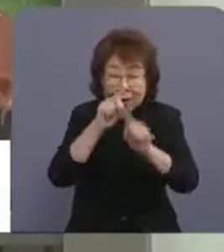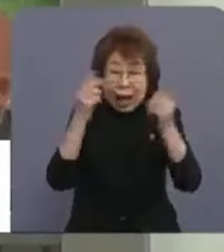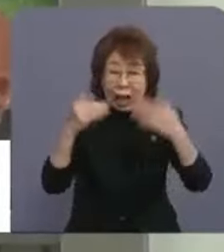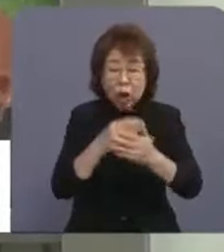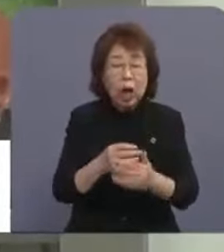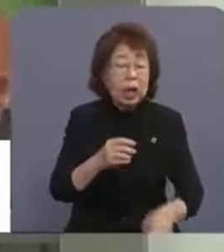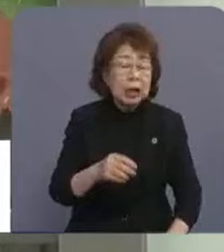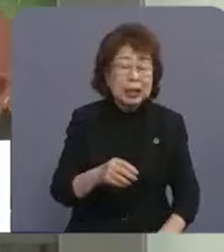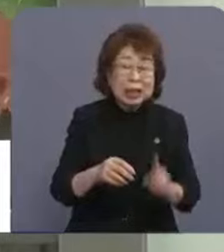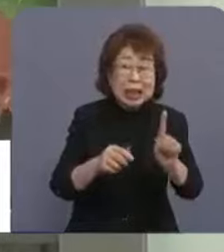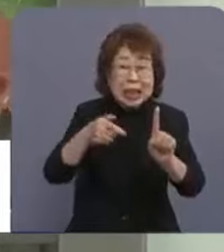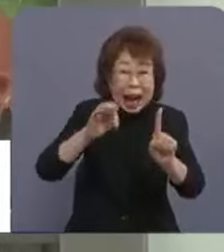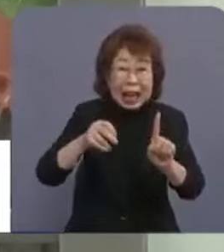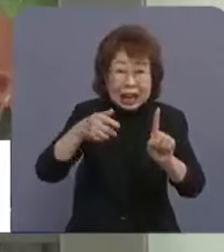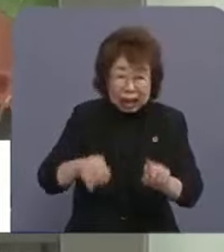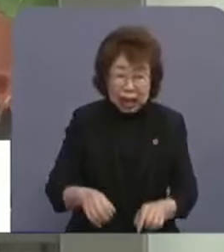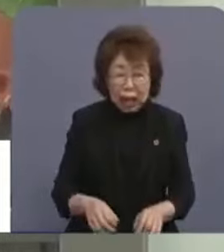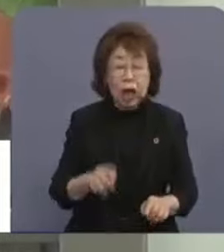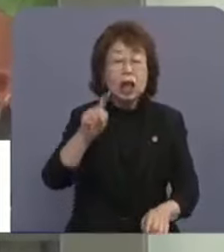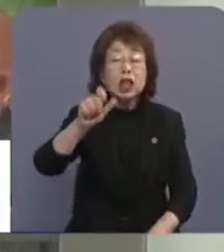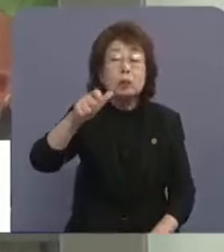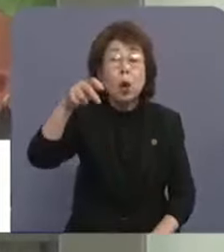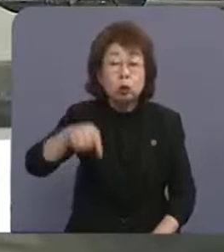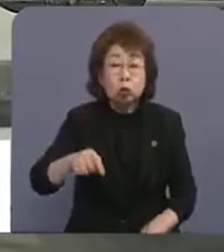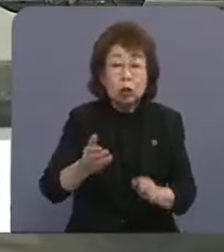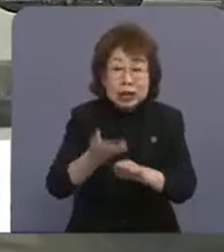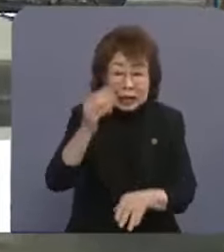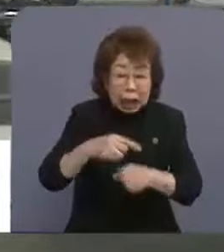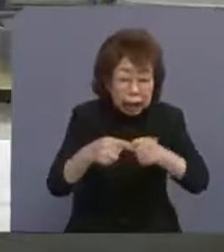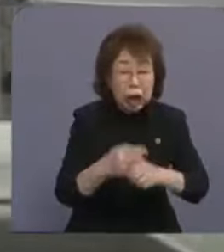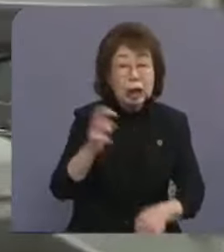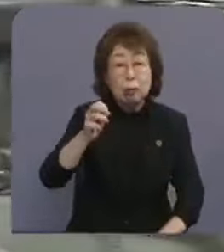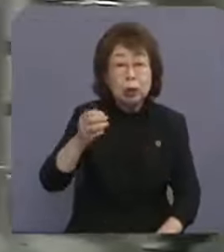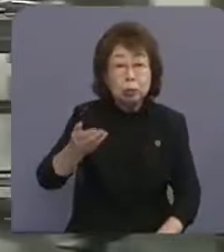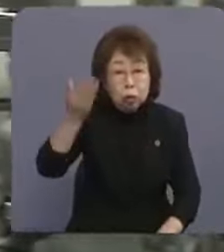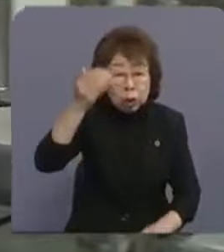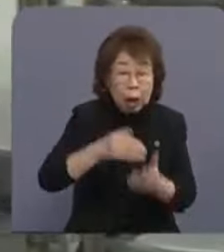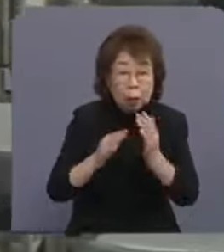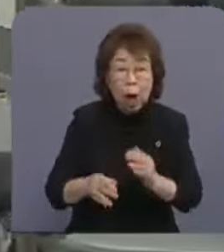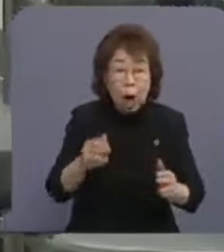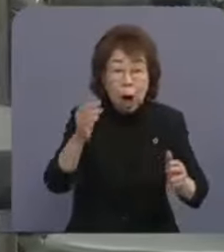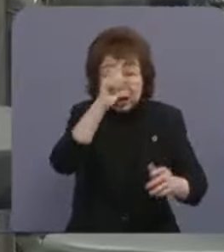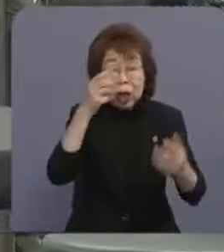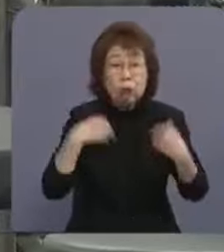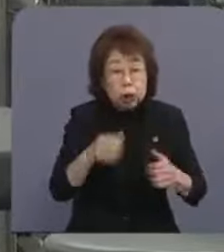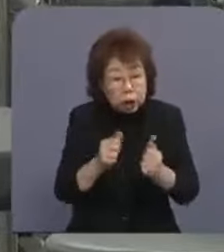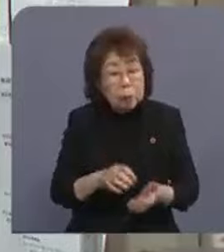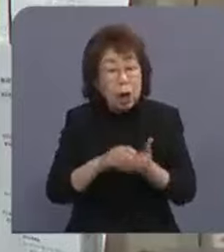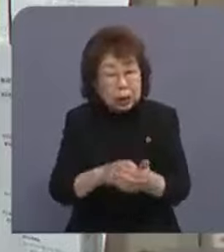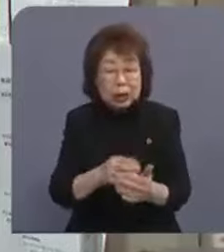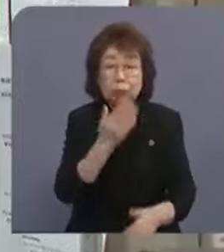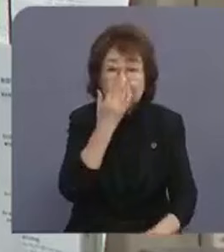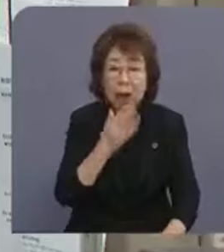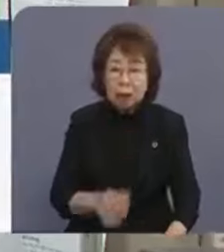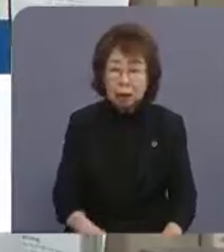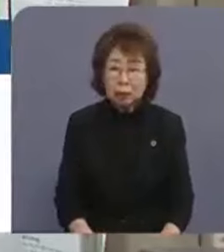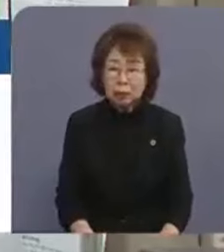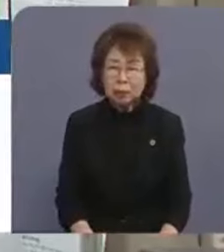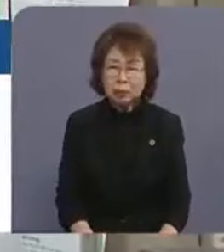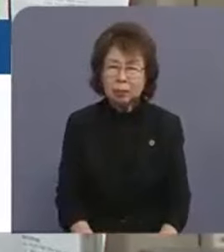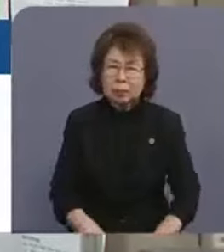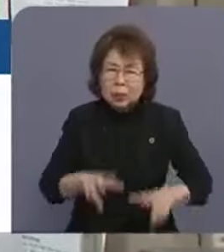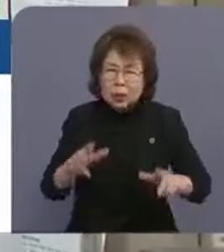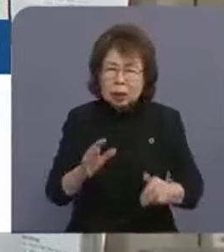15주 이상, 1년 30주 이상 수업을 들어야 국가 고시에도 응시할 수 있습니다. 지금 진료도 못 받아